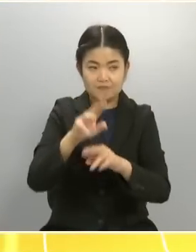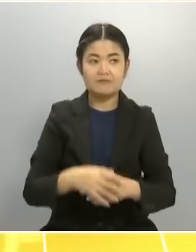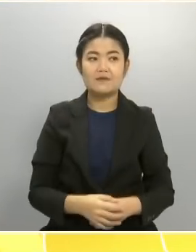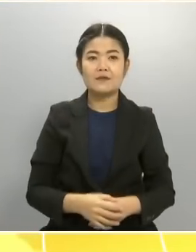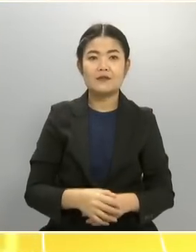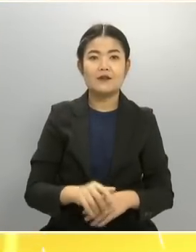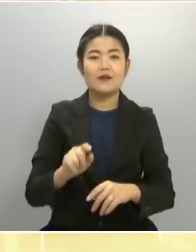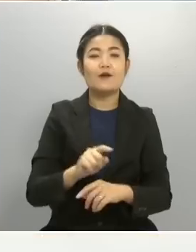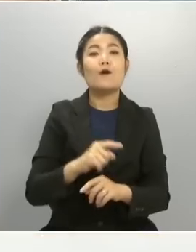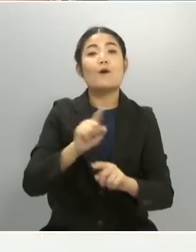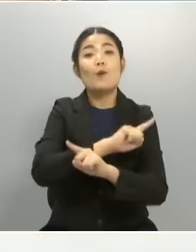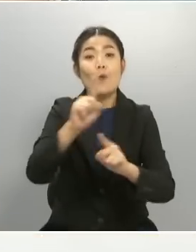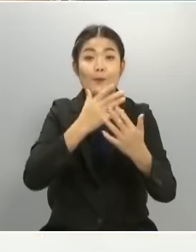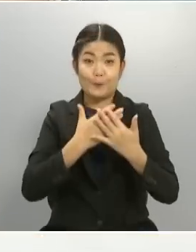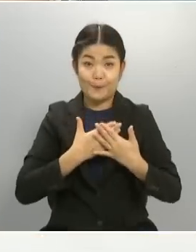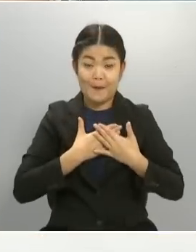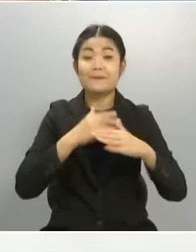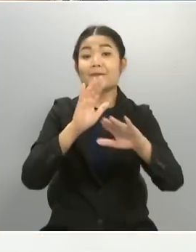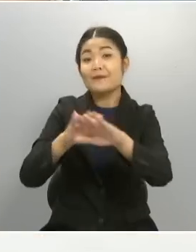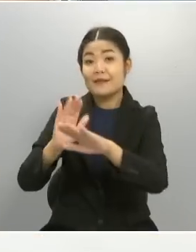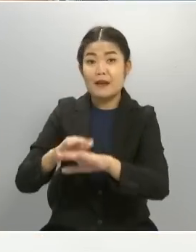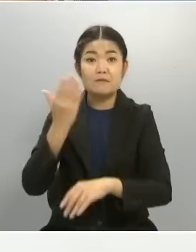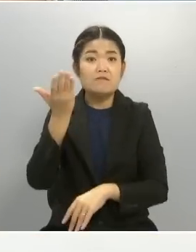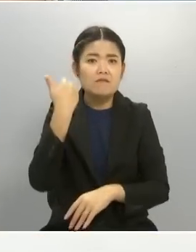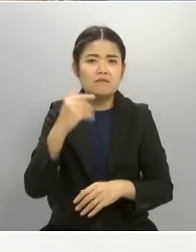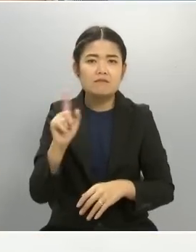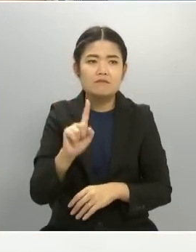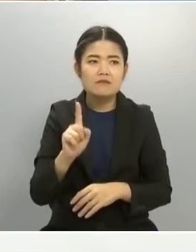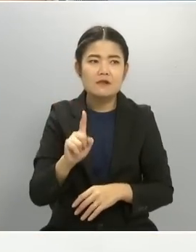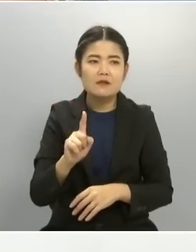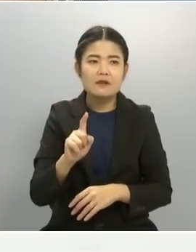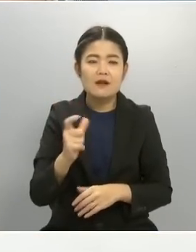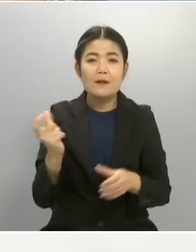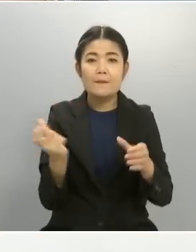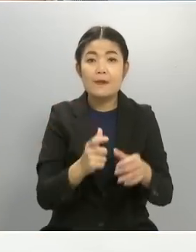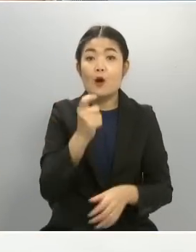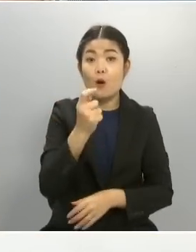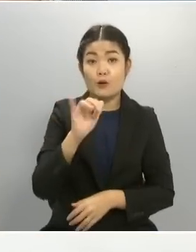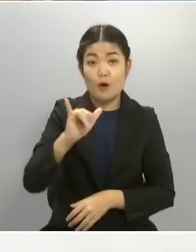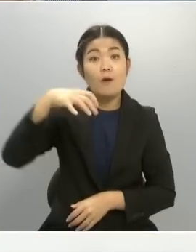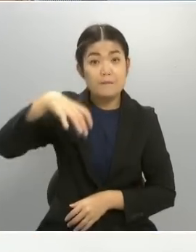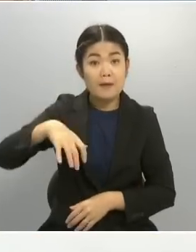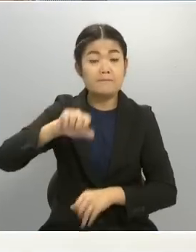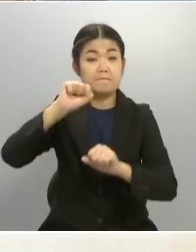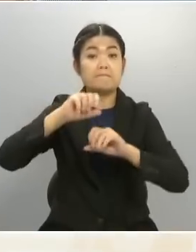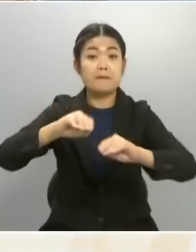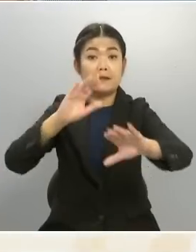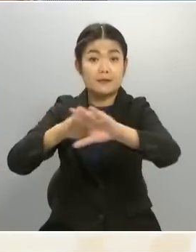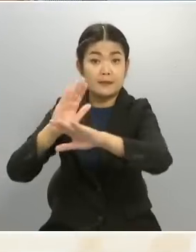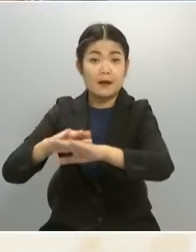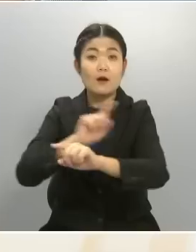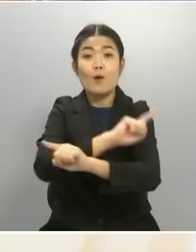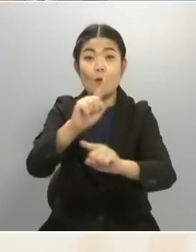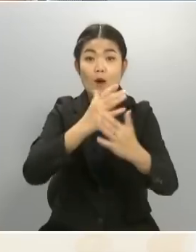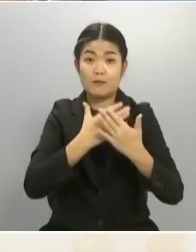วาเลนไทน์ผมจะปิดท้ายอันนี้เตือนเมื่อวานนี้อย.ครับท่านผู้ชมครับก็มีการเตือนนะในช่วงวันแห่งความ